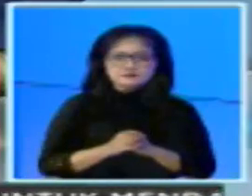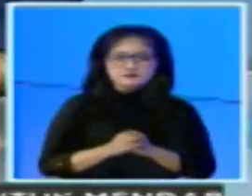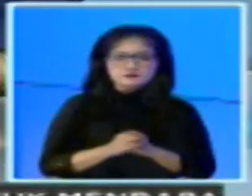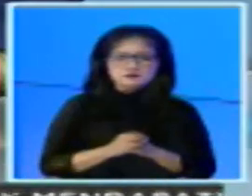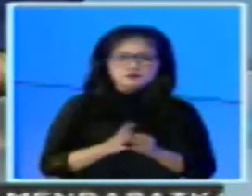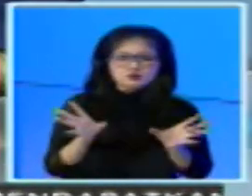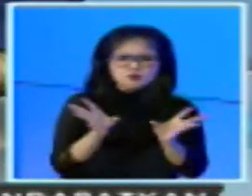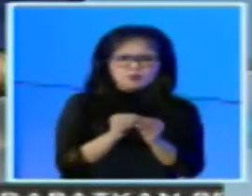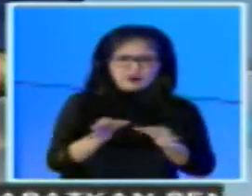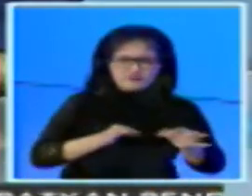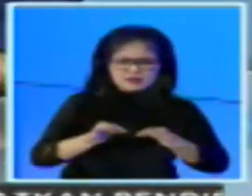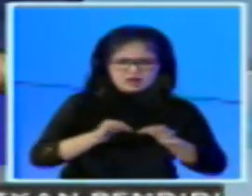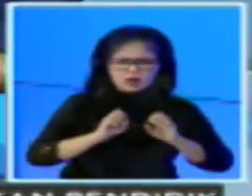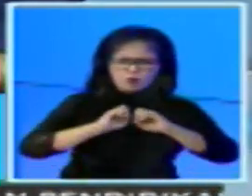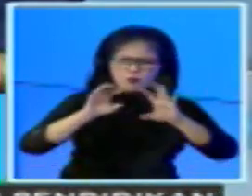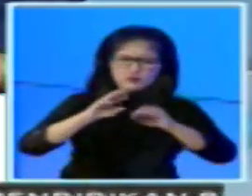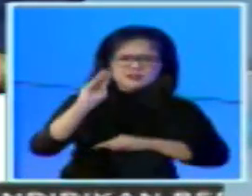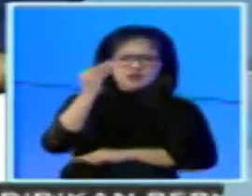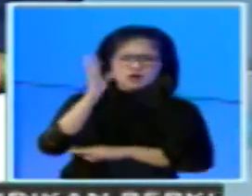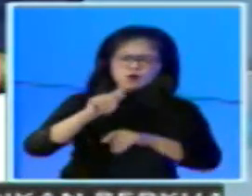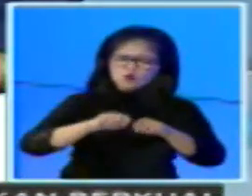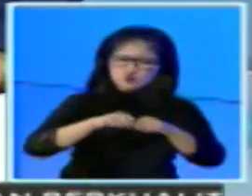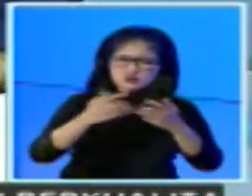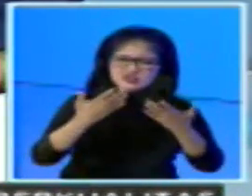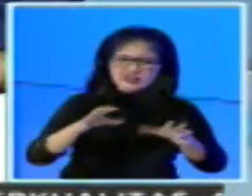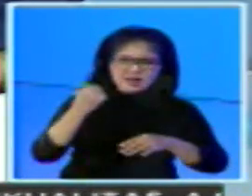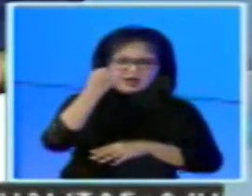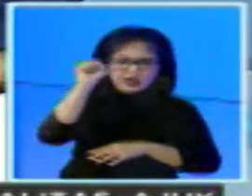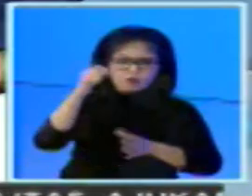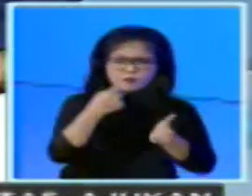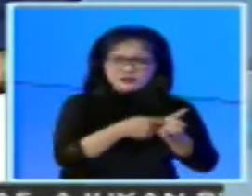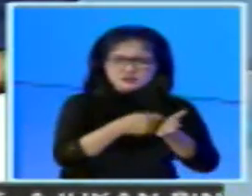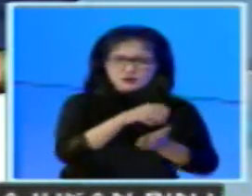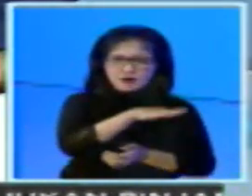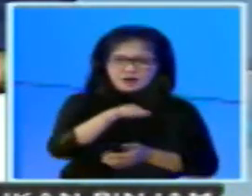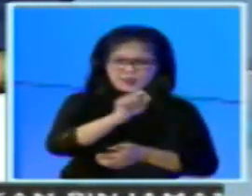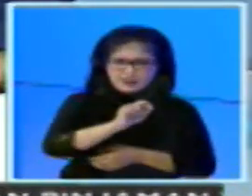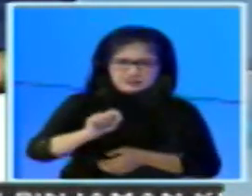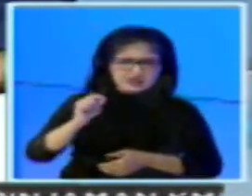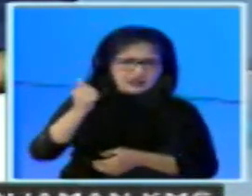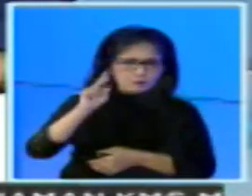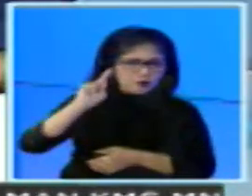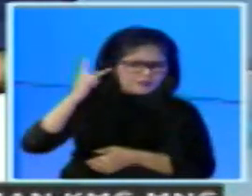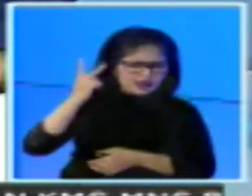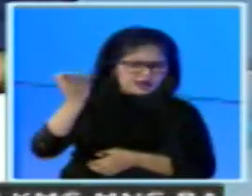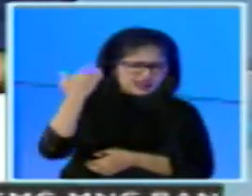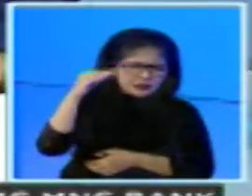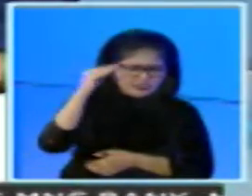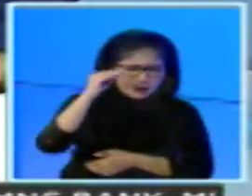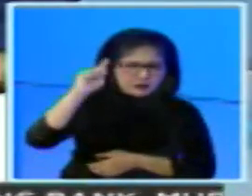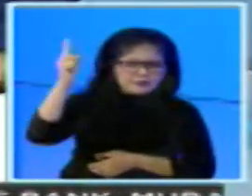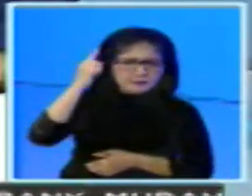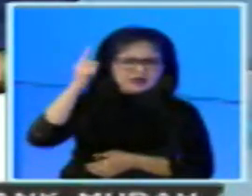Sejumlah fasilitas publik di Jakarta rusak pasca aksi mahasiswa dan pelajar Rabu kemarin. Sejak pagi tadi, Pemprov DKI Jakarta